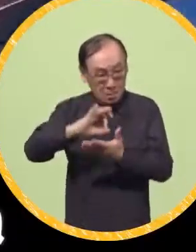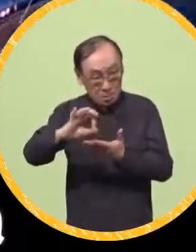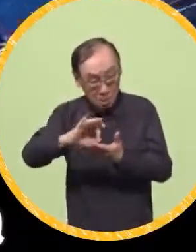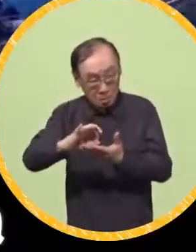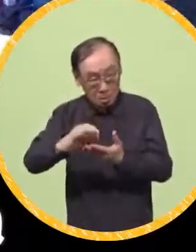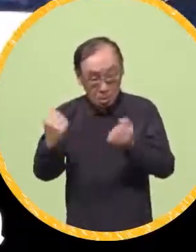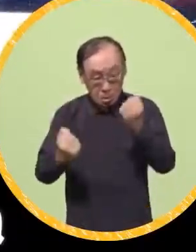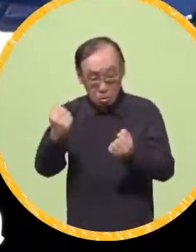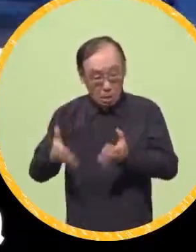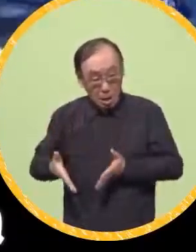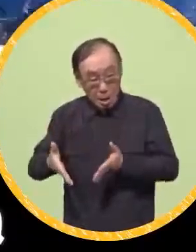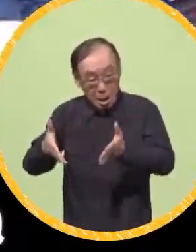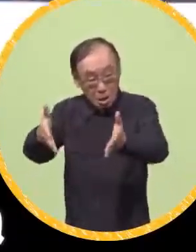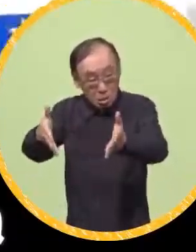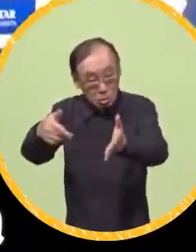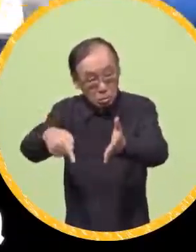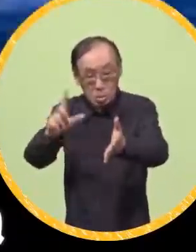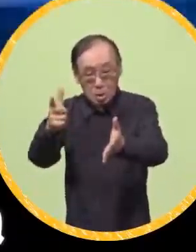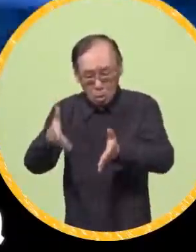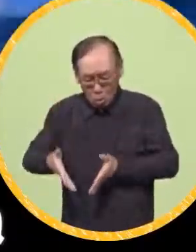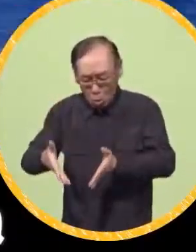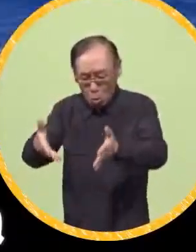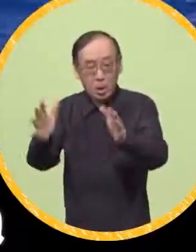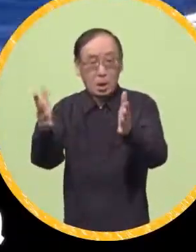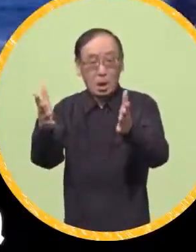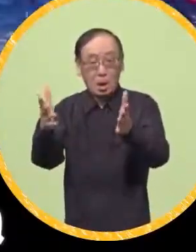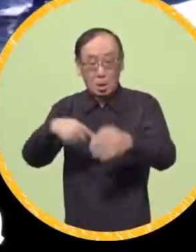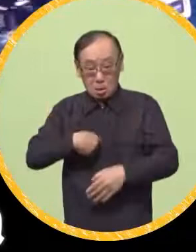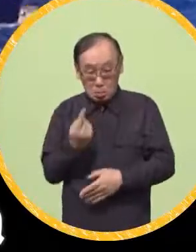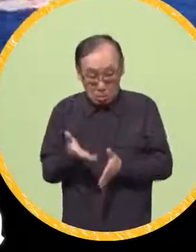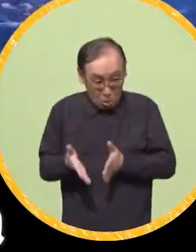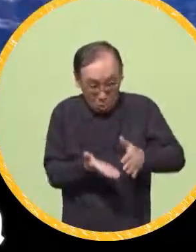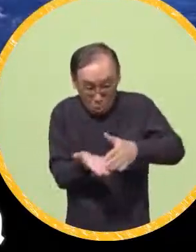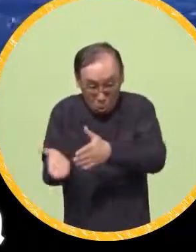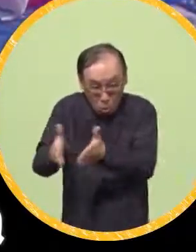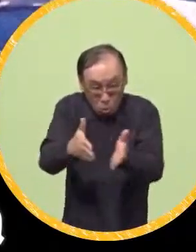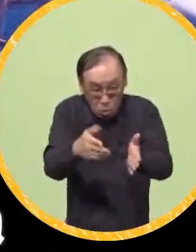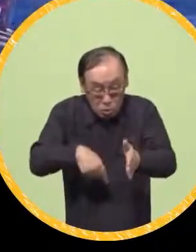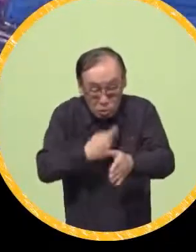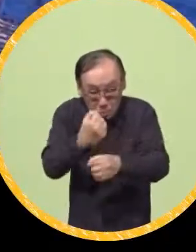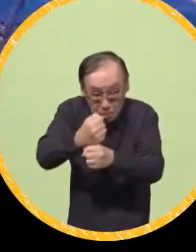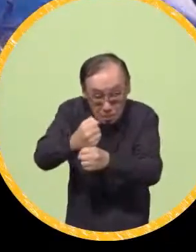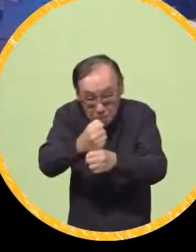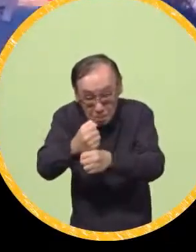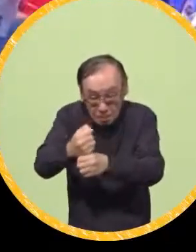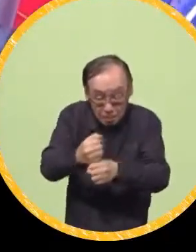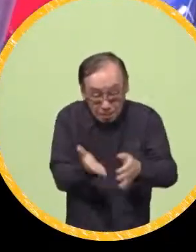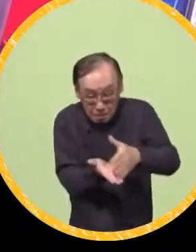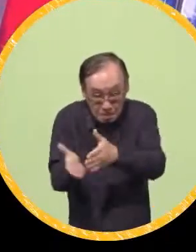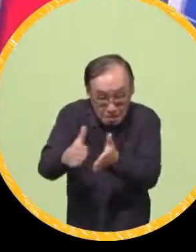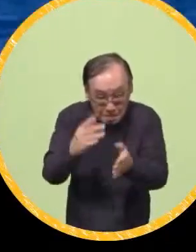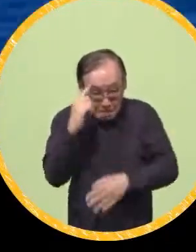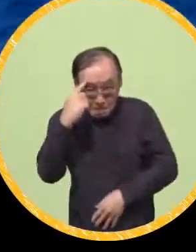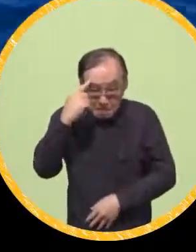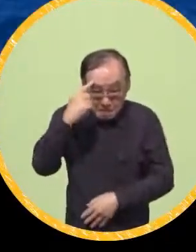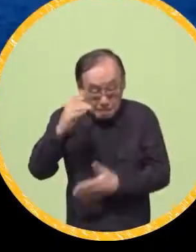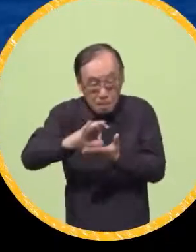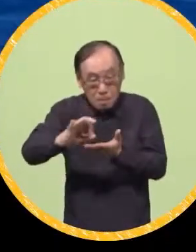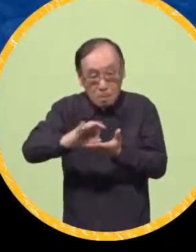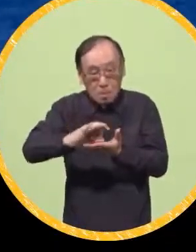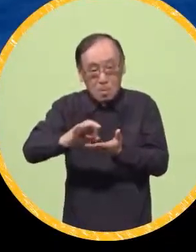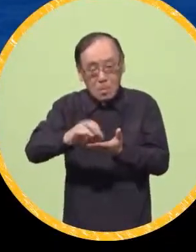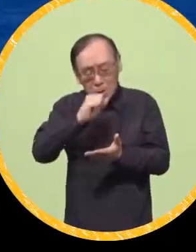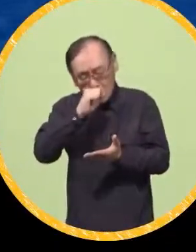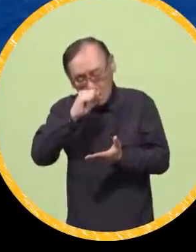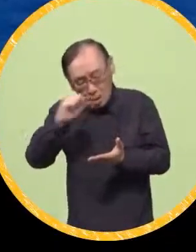のレースと違って決まったコースを取らずに自分で控訴を決めながら次のマークへ向かっていけるんですね体力だけでなく智力も使った4深さがの